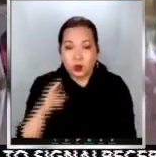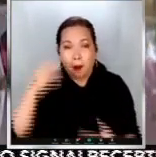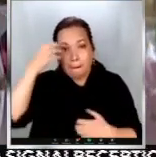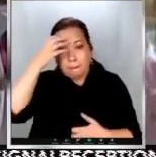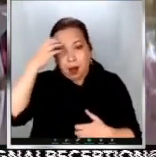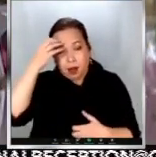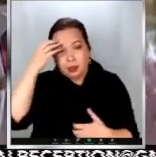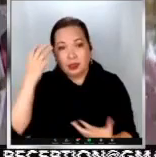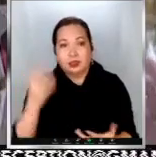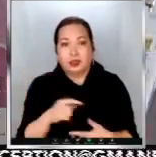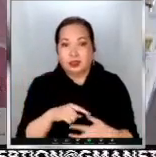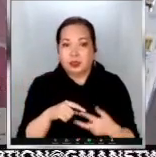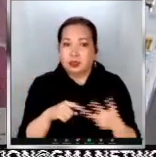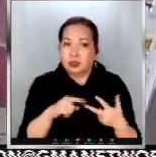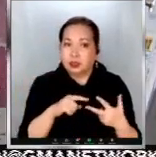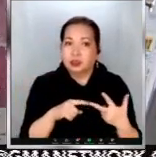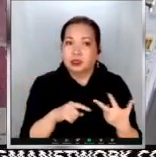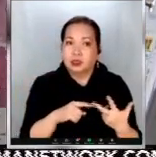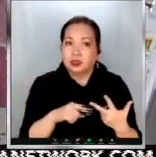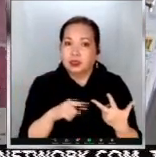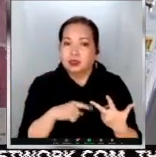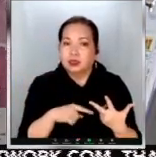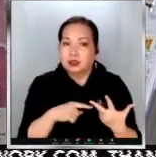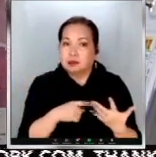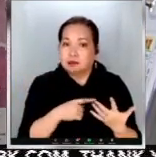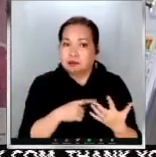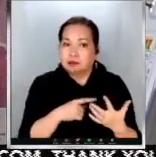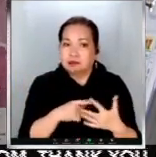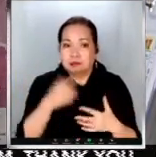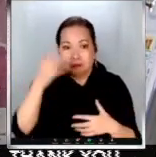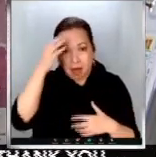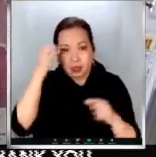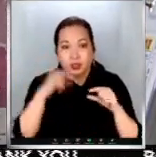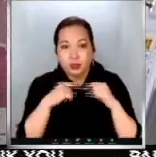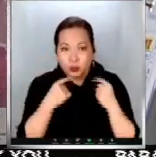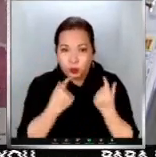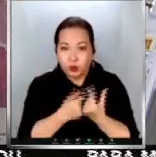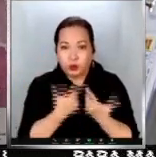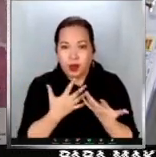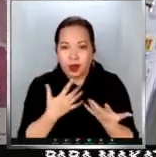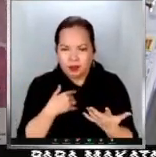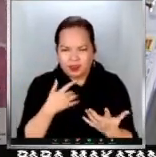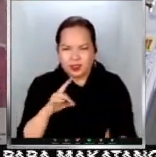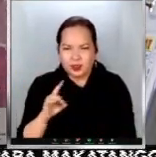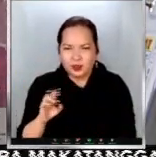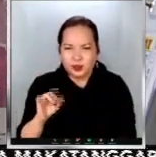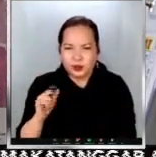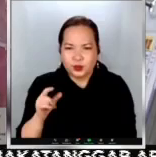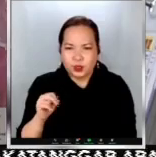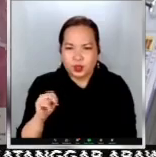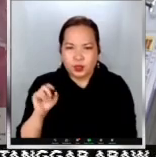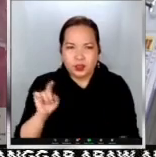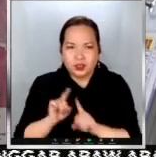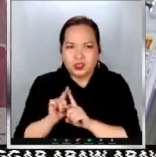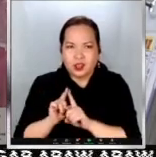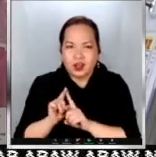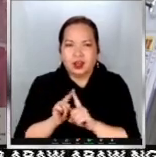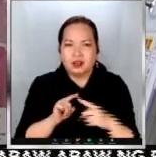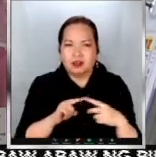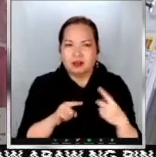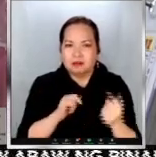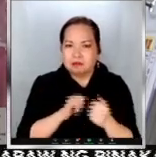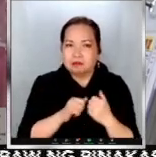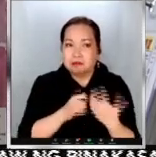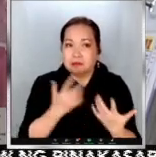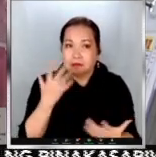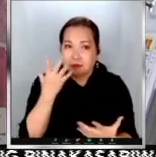siya para for controlling effect. Para naman sa monkey, meron silang tinatawag na Dragon Virtue Star. The Dragon Virtue kasi maganda naman po siya like a problem